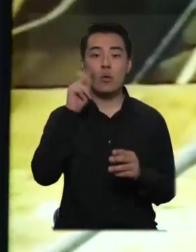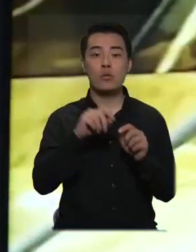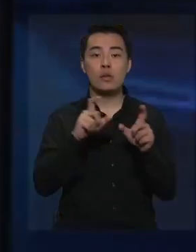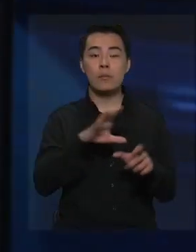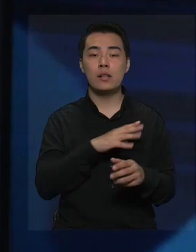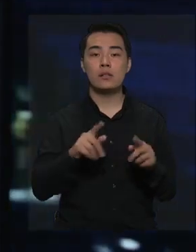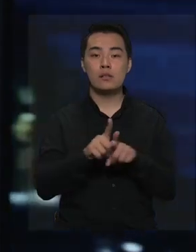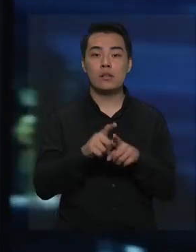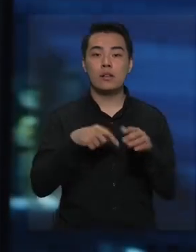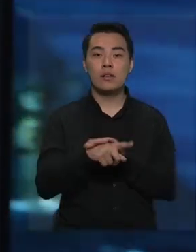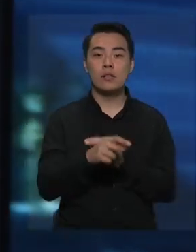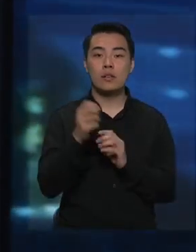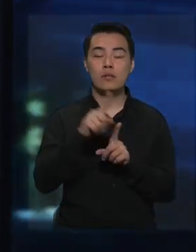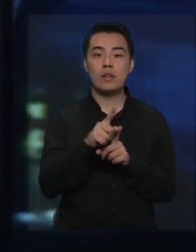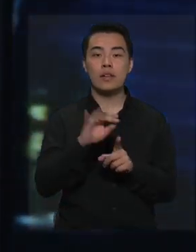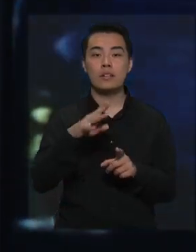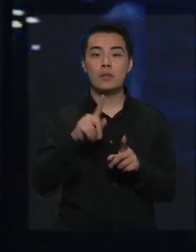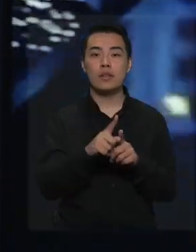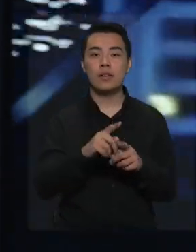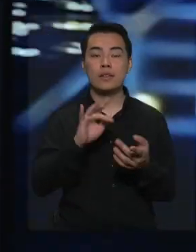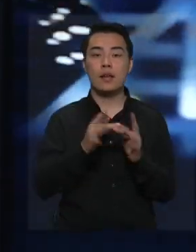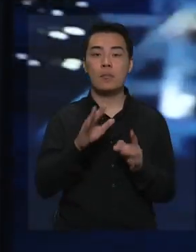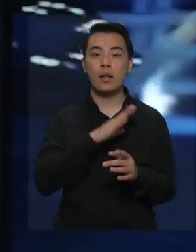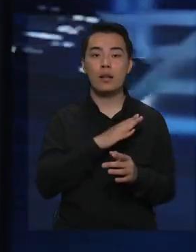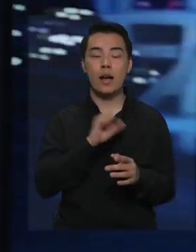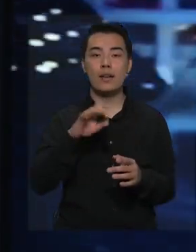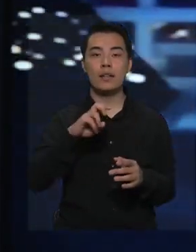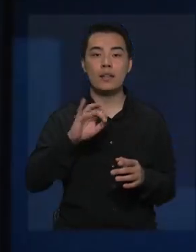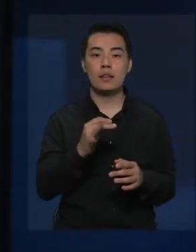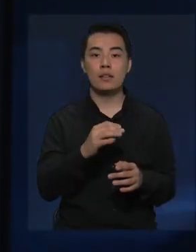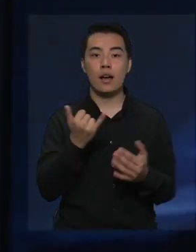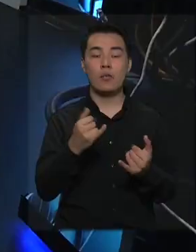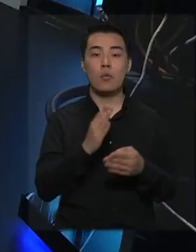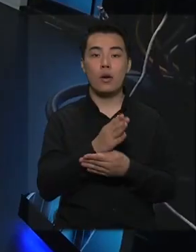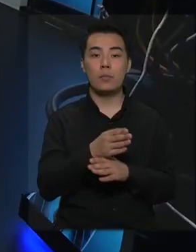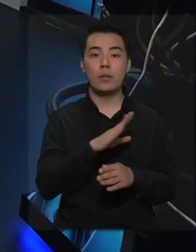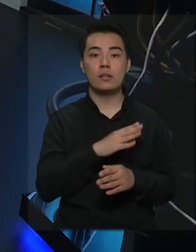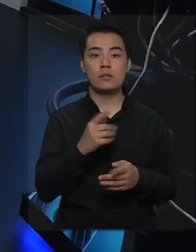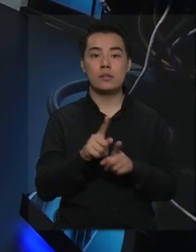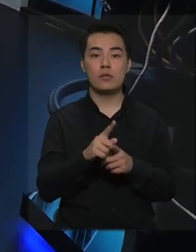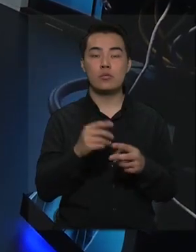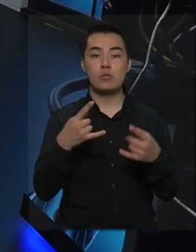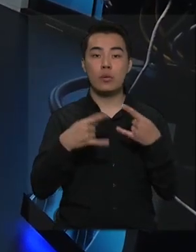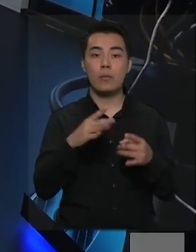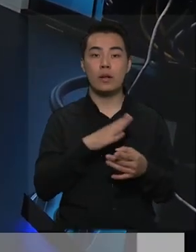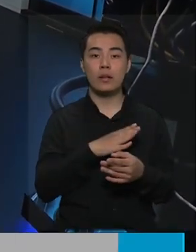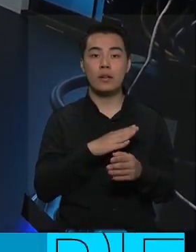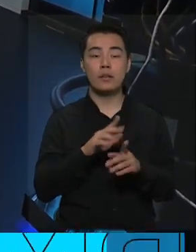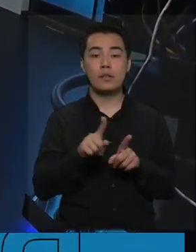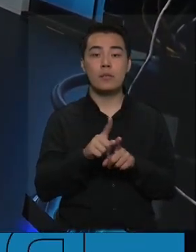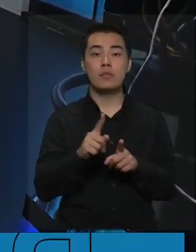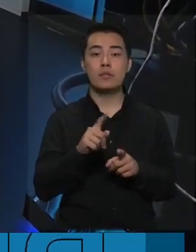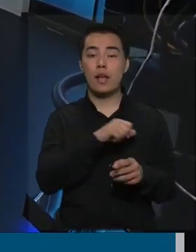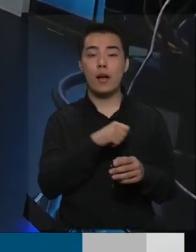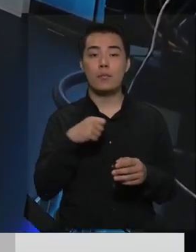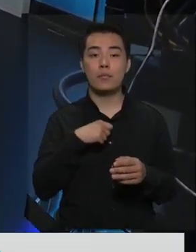разработан на основе искусственного интеллекта арсены Владимир сегодня гости нашей студии ребята причем